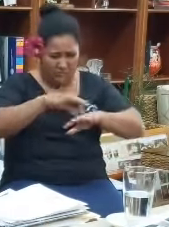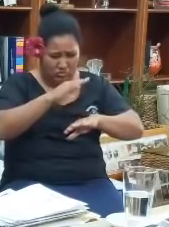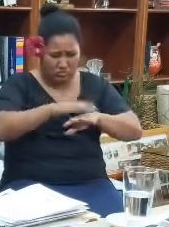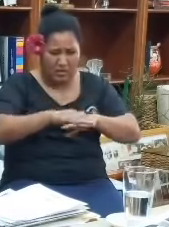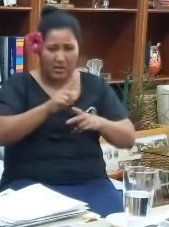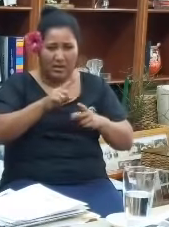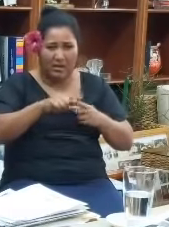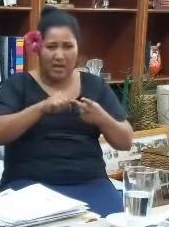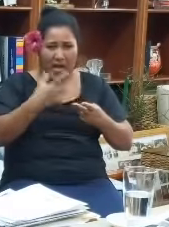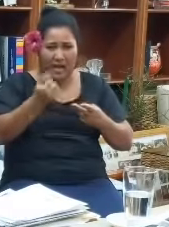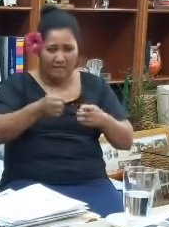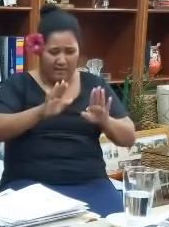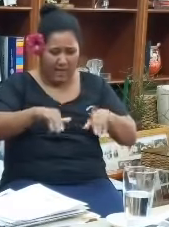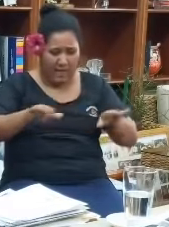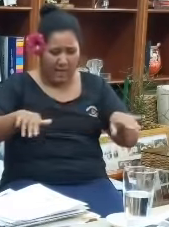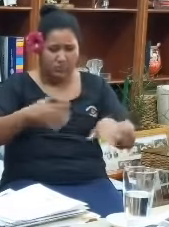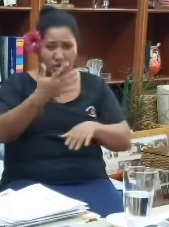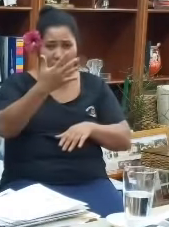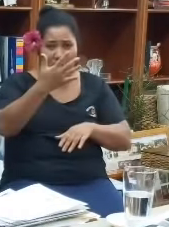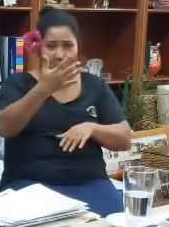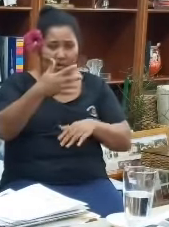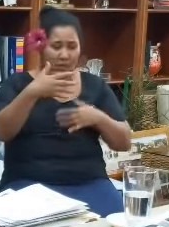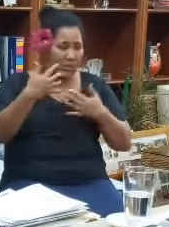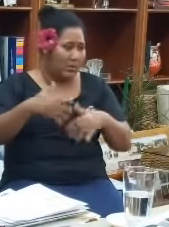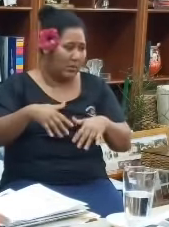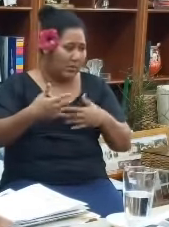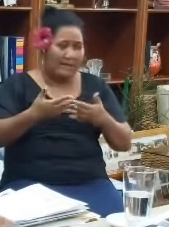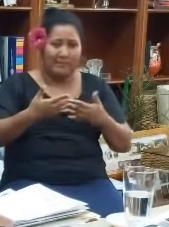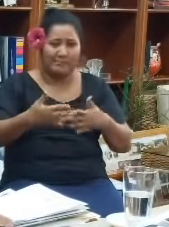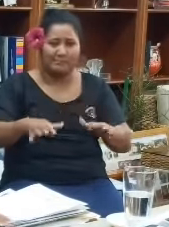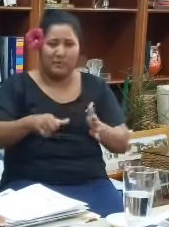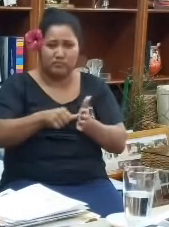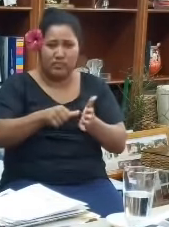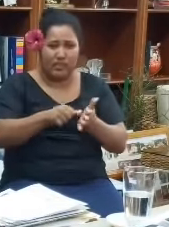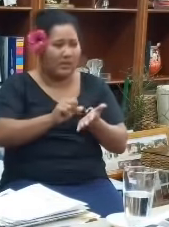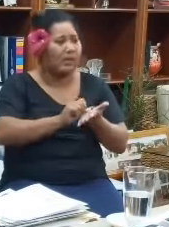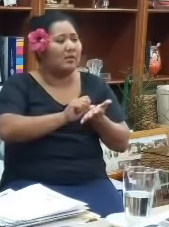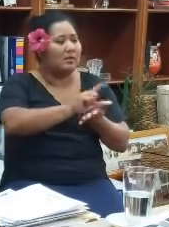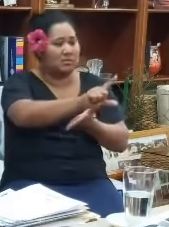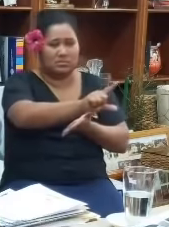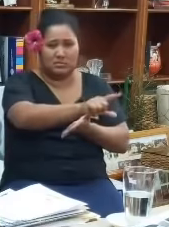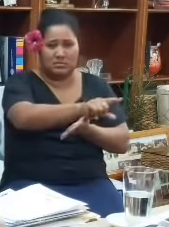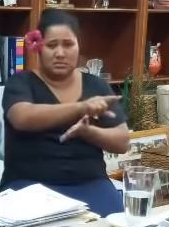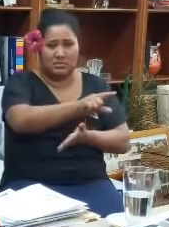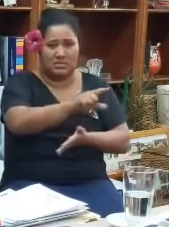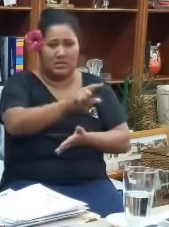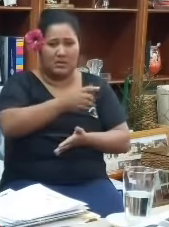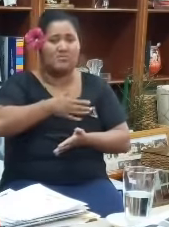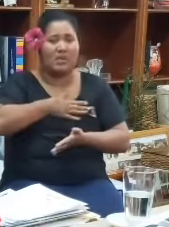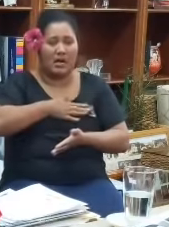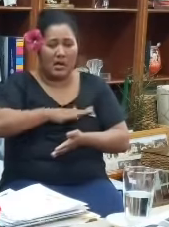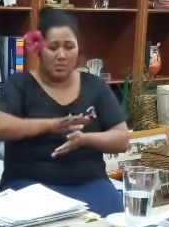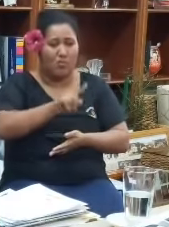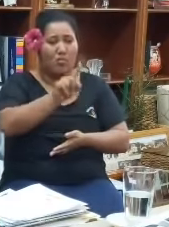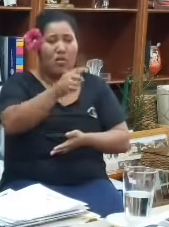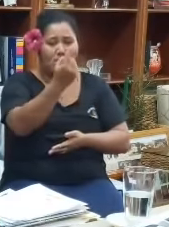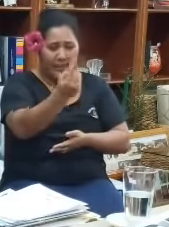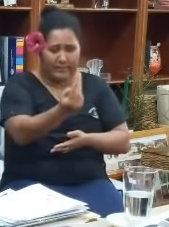ko li ma a le walu umar ku pel fa ka ngol bele e fa malia e lo lava ku